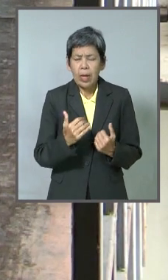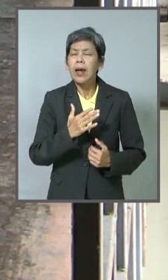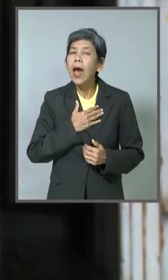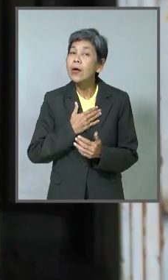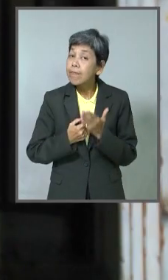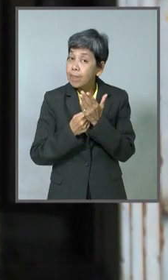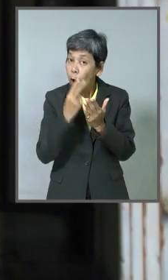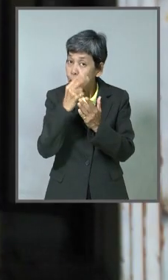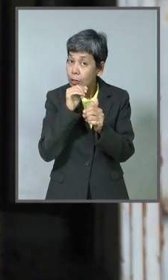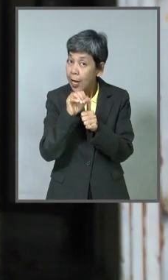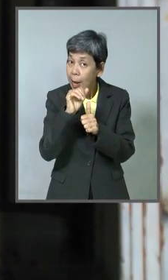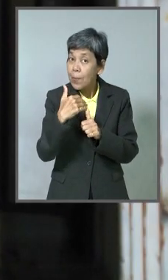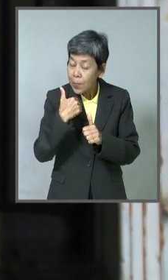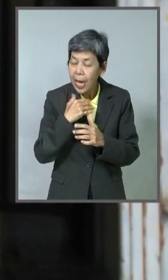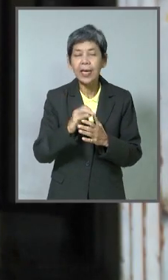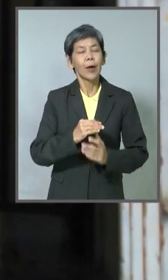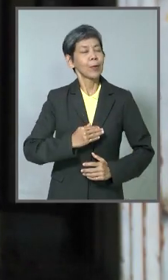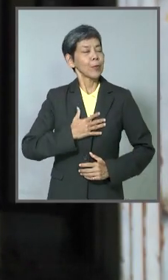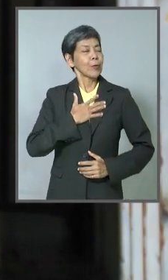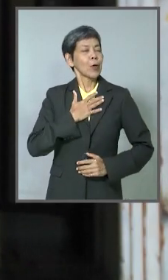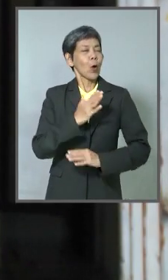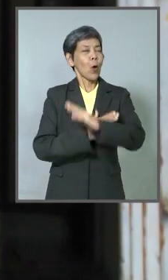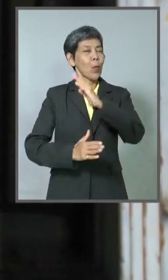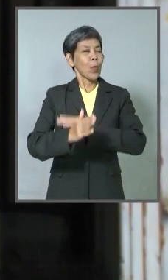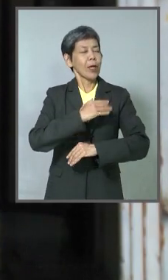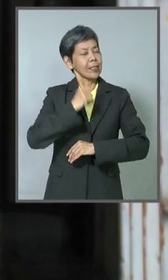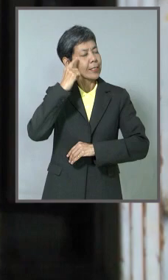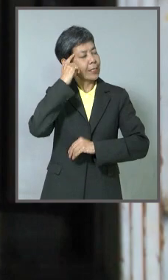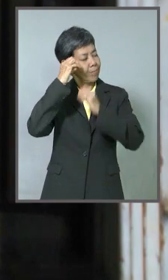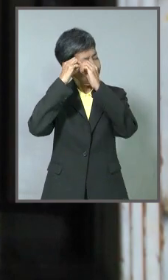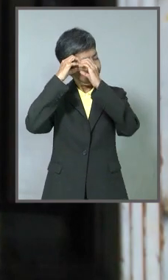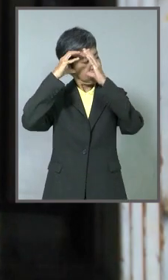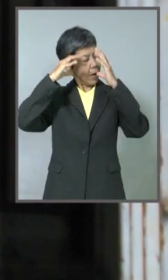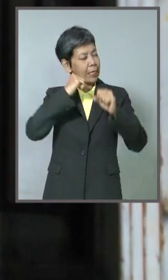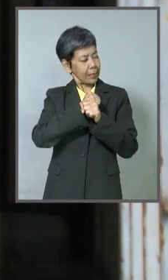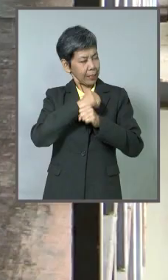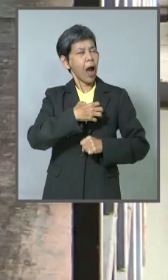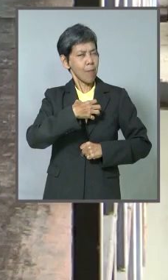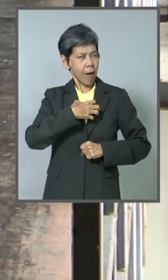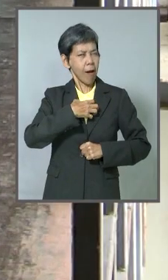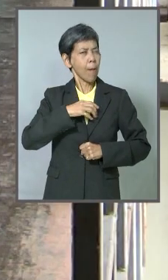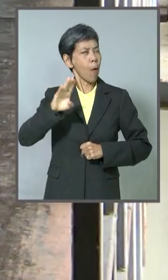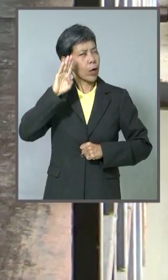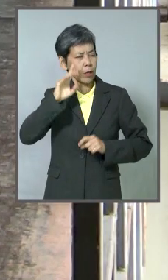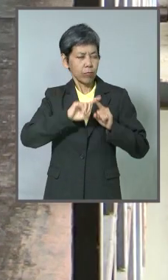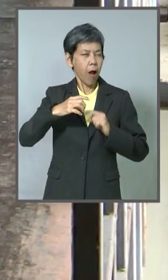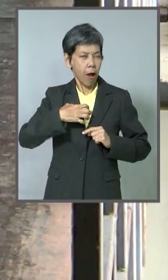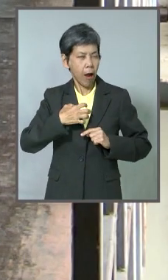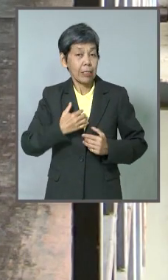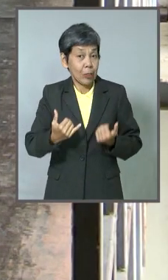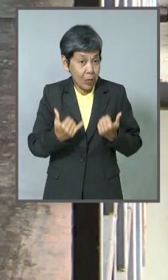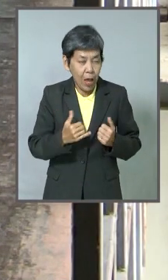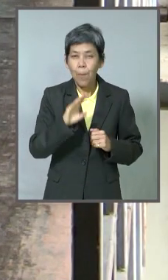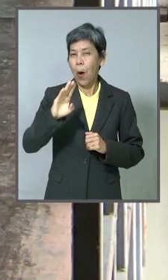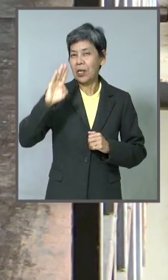พค่ะในวันนี้นะคะจะขอนำเสนอเรื่องราวดีๆเพิ่มกำลังใจให้กับคนพิการที่มีฝันค่ะอยากจะทำงานในองค์กรหรือบริษั